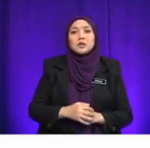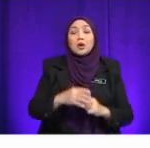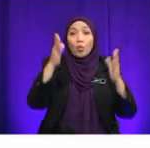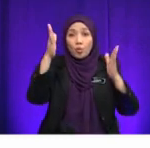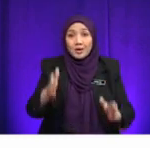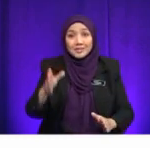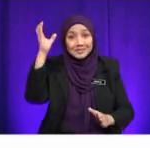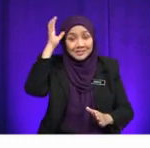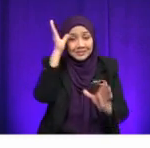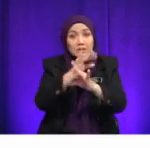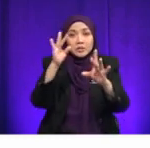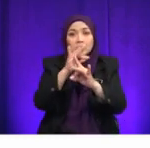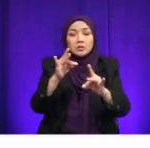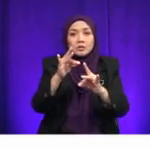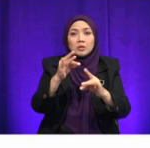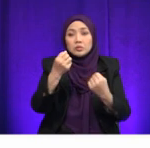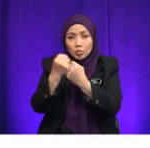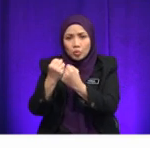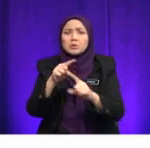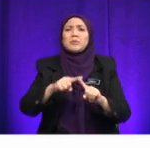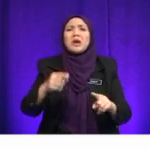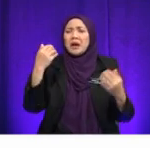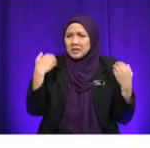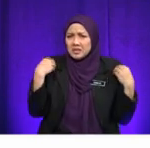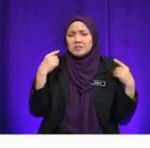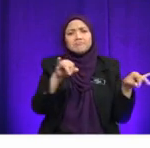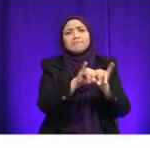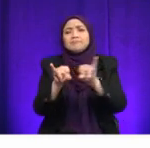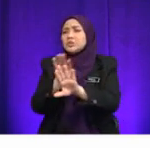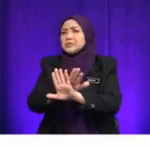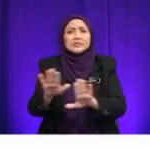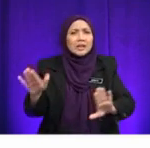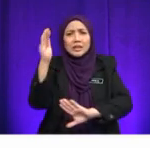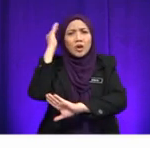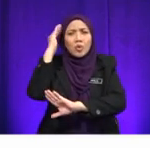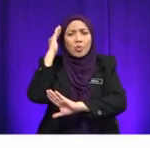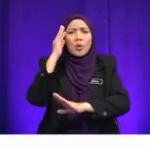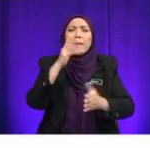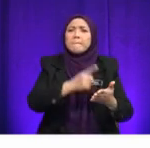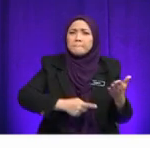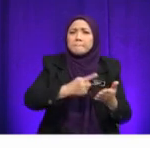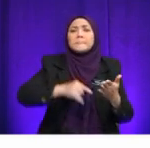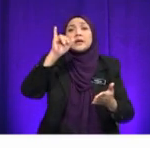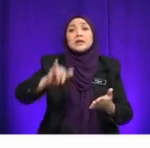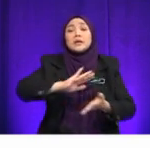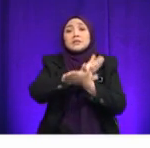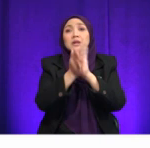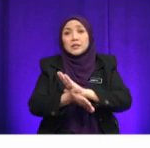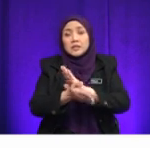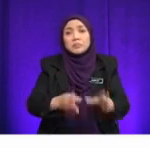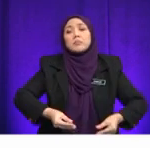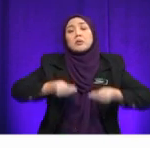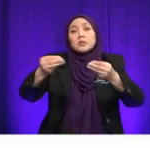ada penduduknya disenangi Tak tahu pun apel apel maklumat berkaitan penyerahan Serawak jadi ini telah membawa